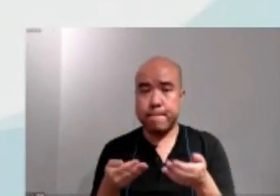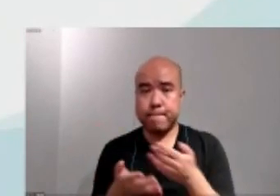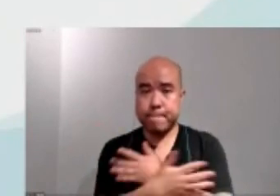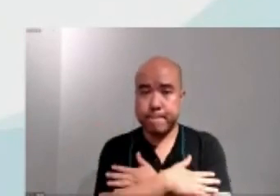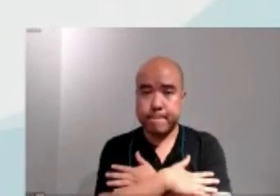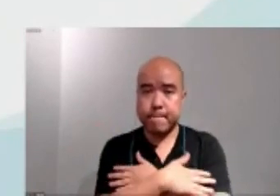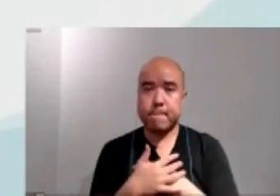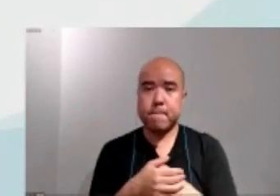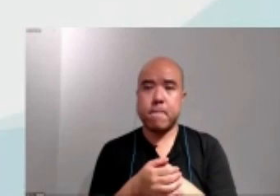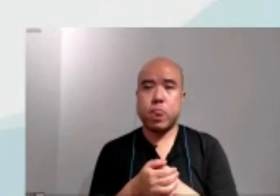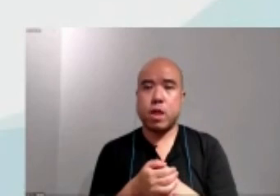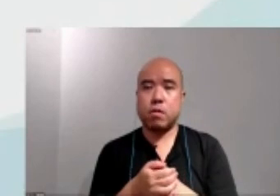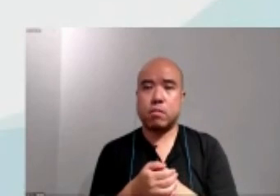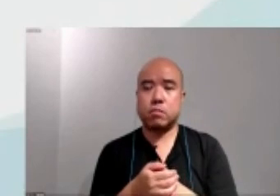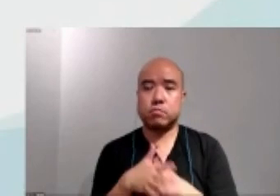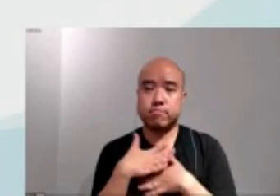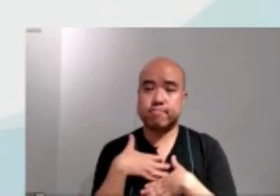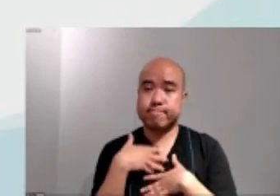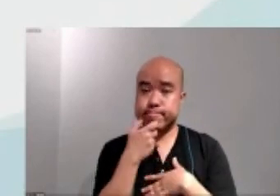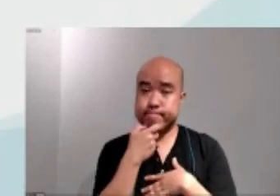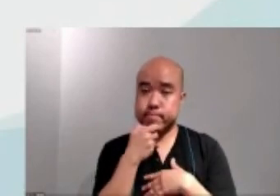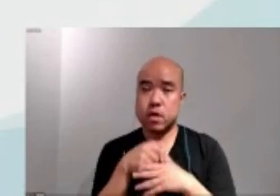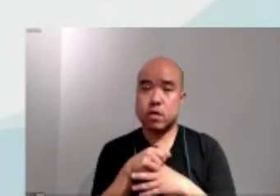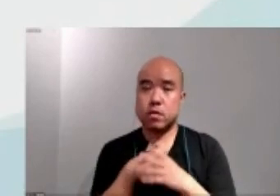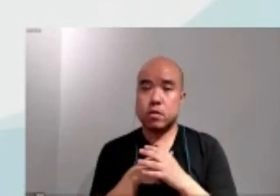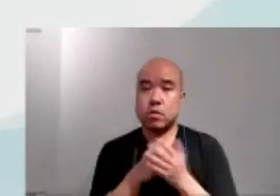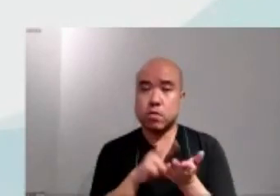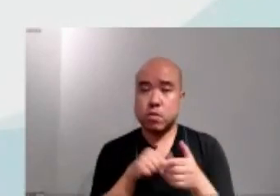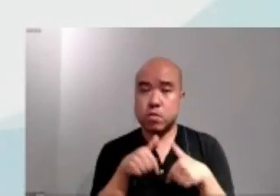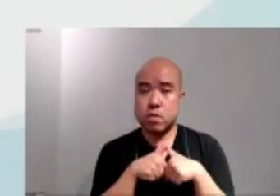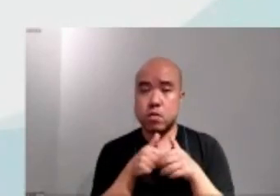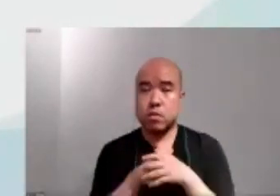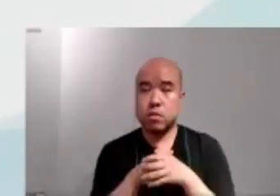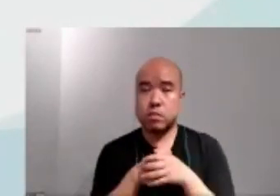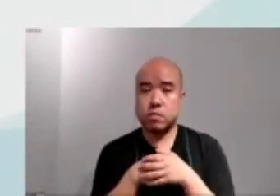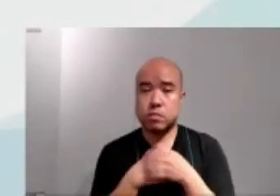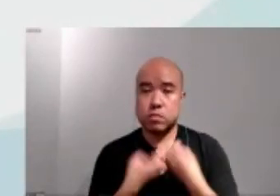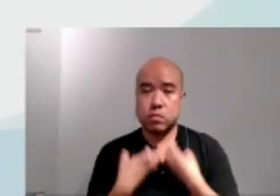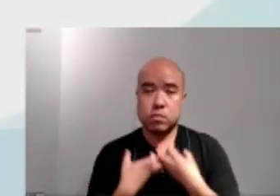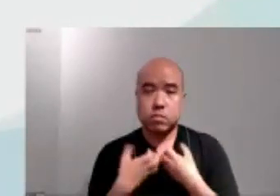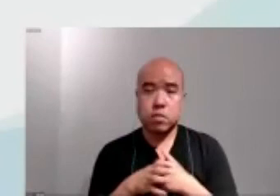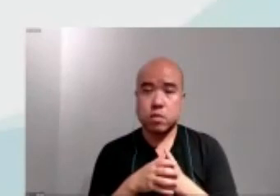embrace、 appreciateconfident、 passion、